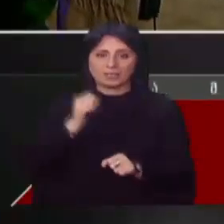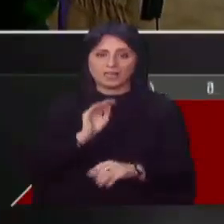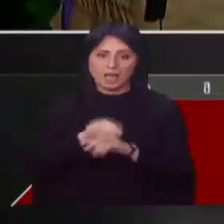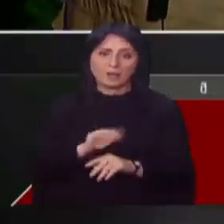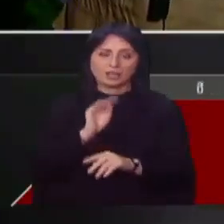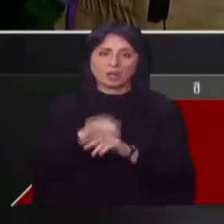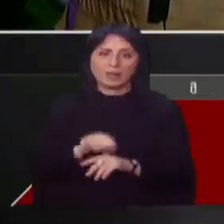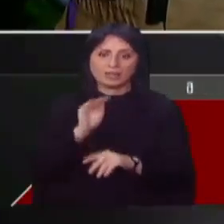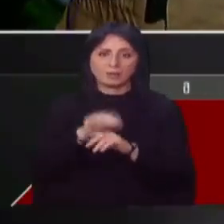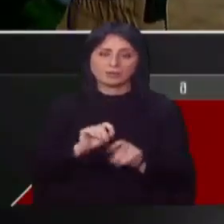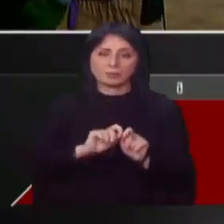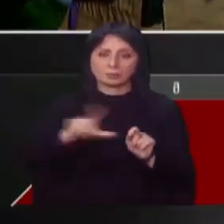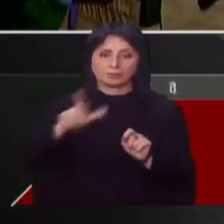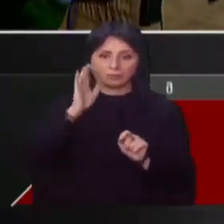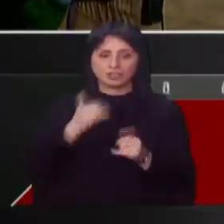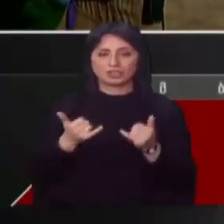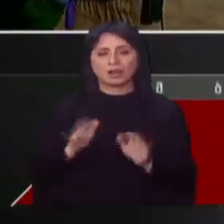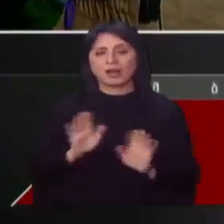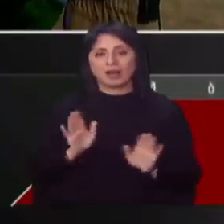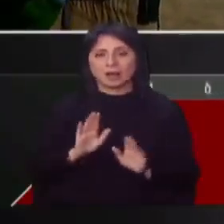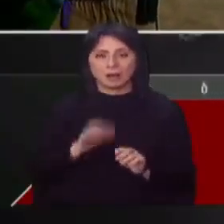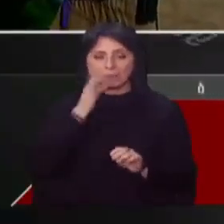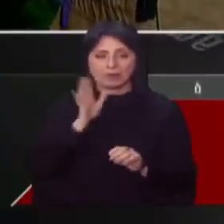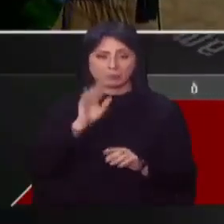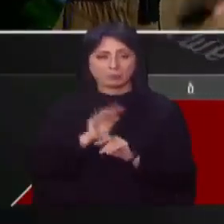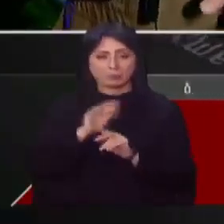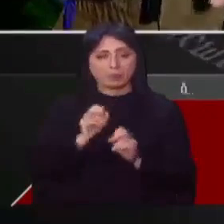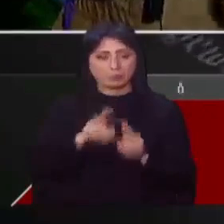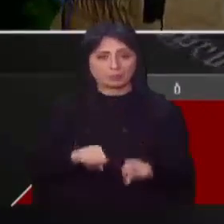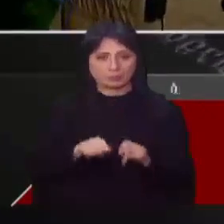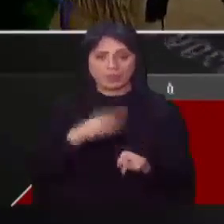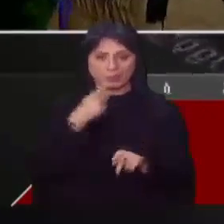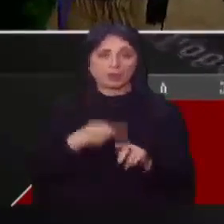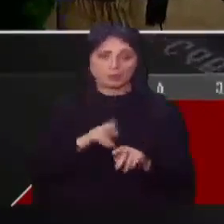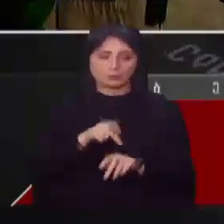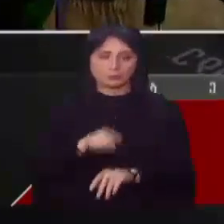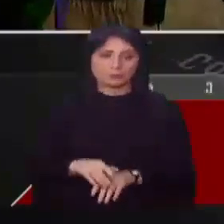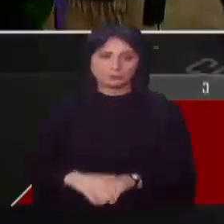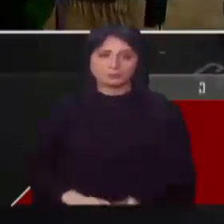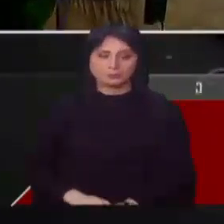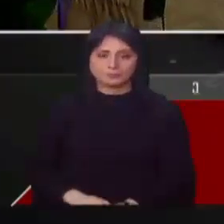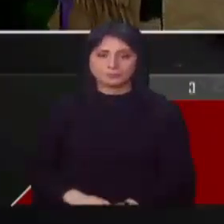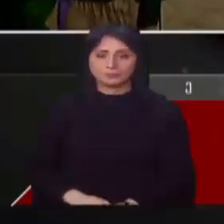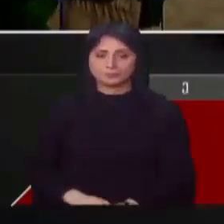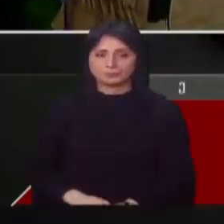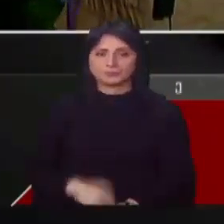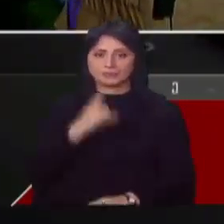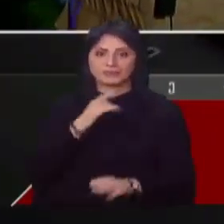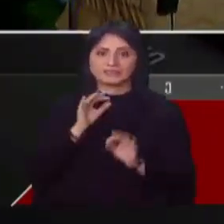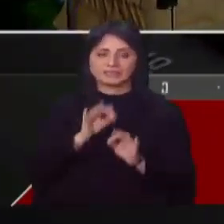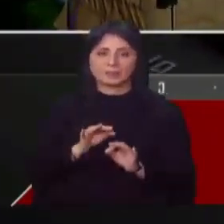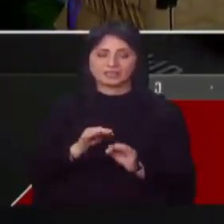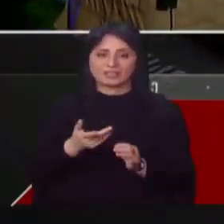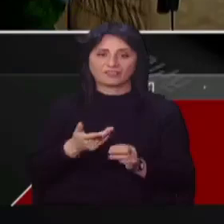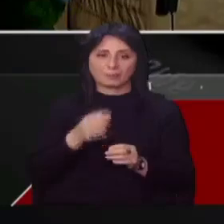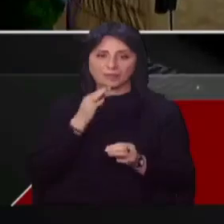დაემატა ორგანიზაციებთან ერთად კერძო პირები და ასევე პასუხისმგებლობის ნაწილში დაემატა მას სისხლის